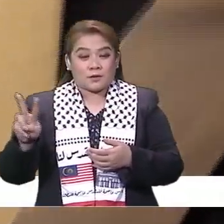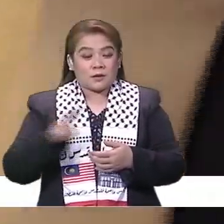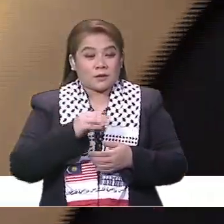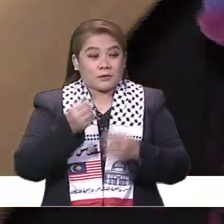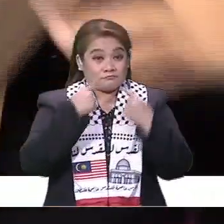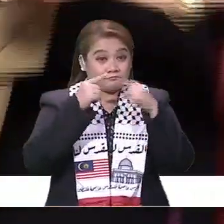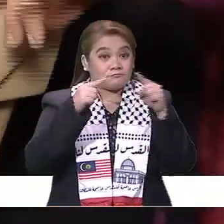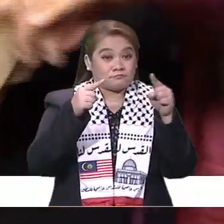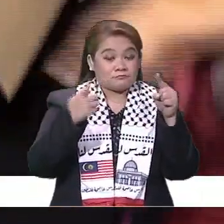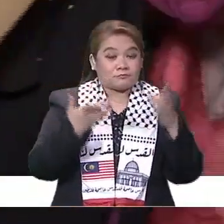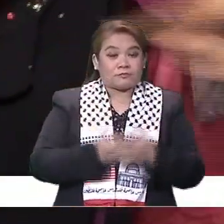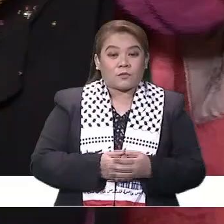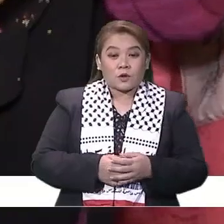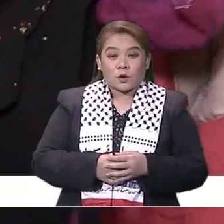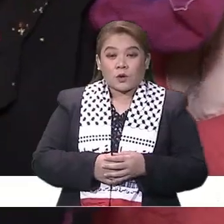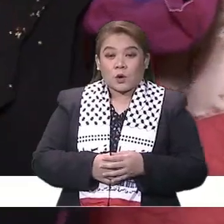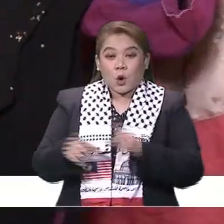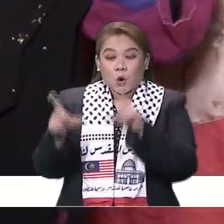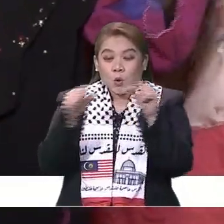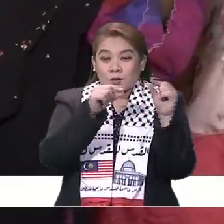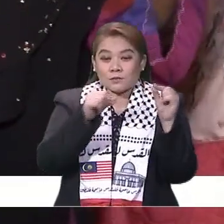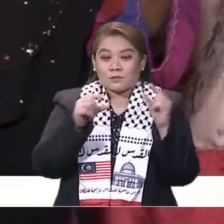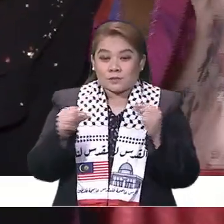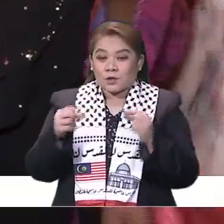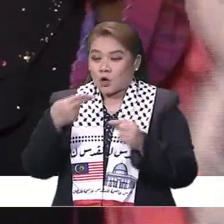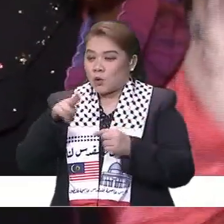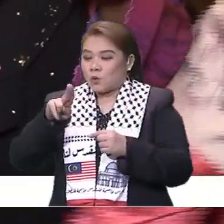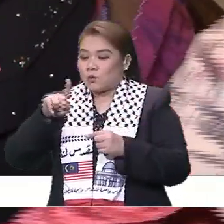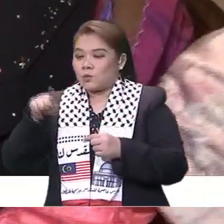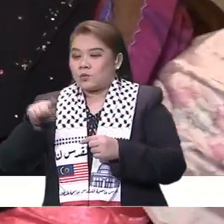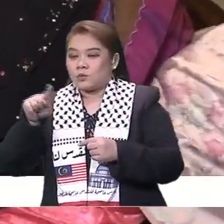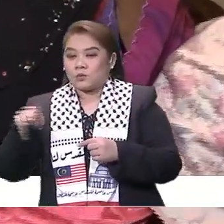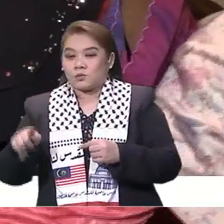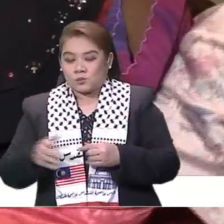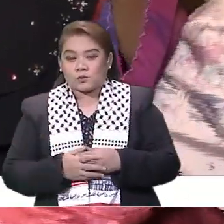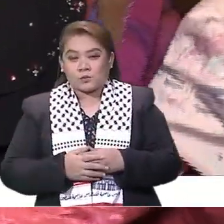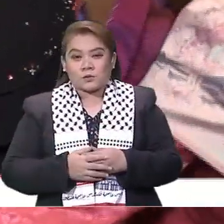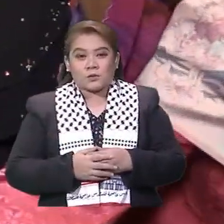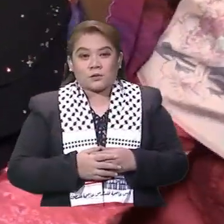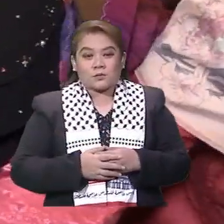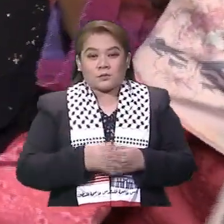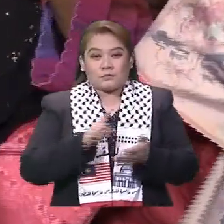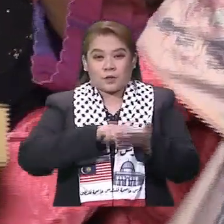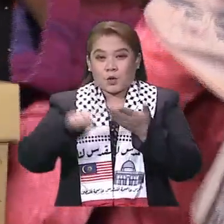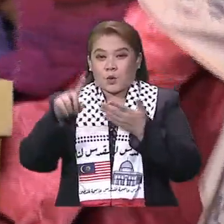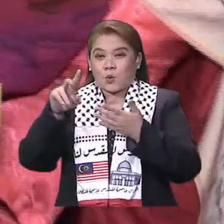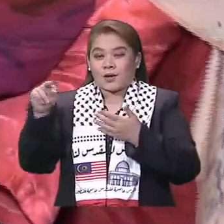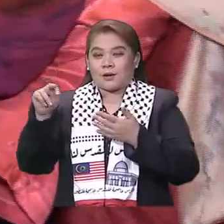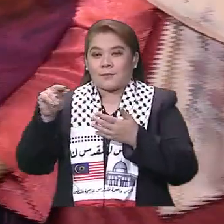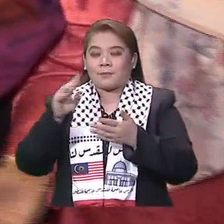popular menerusi ruangan gosip Sensasi Hus dalam sisipan Panca Indera Mingguan Malaysia.